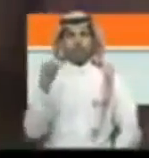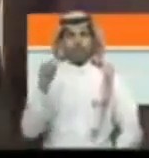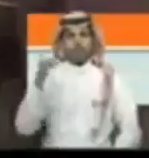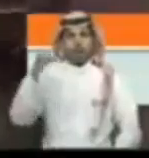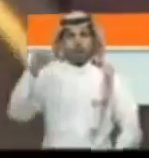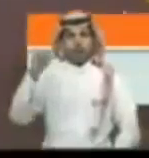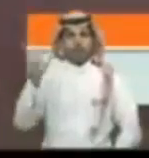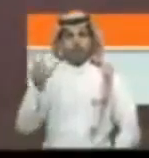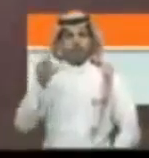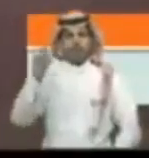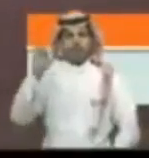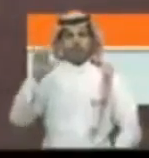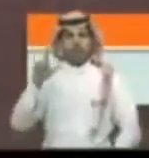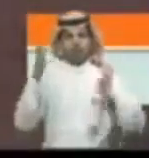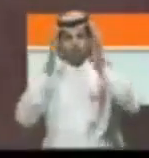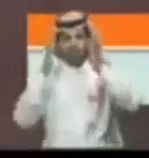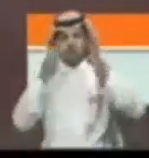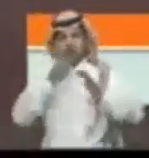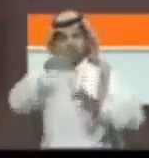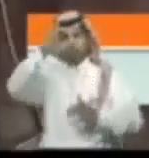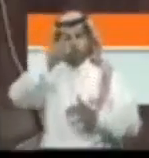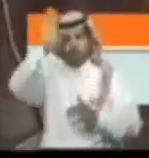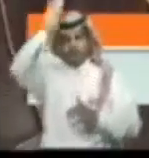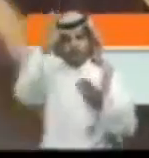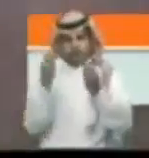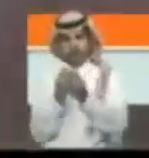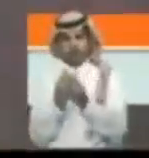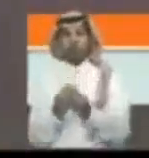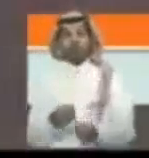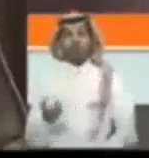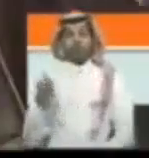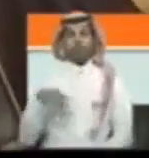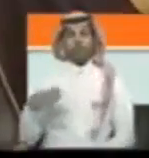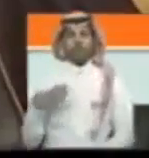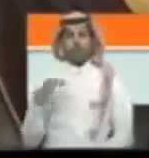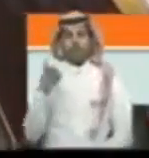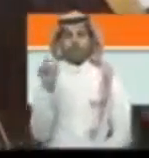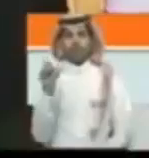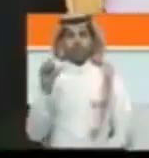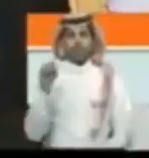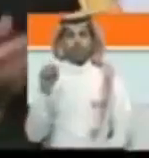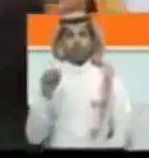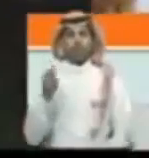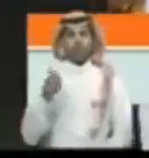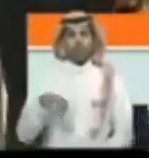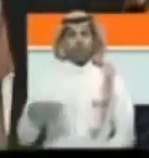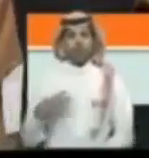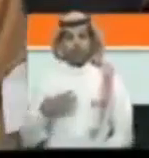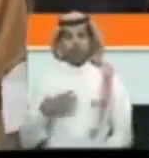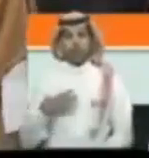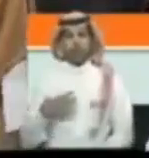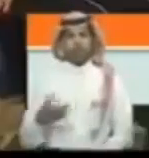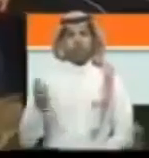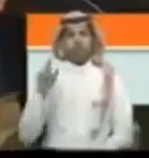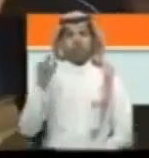خالد الفيصل المستشار في الديوان الملكية وصاحب السمو الأمير منصور بن ثنيان بن محمد وصاحب